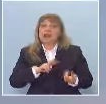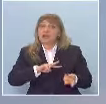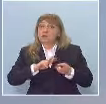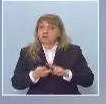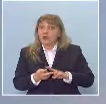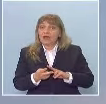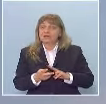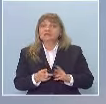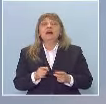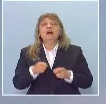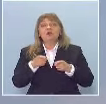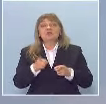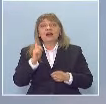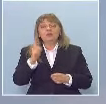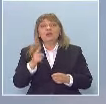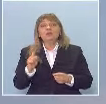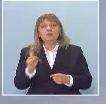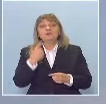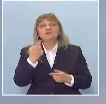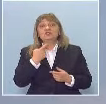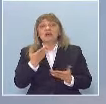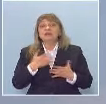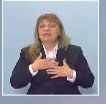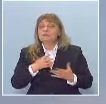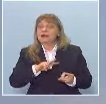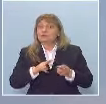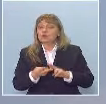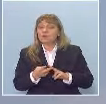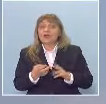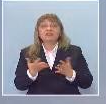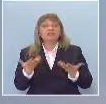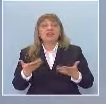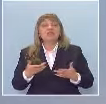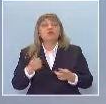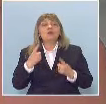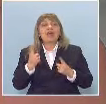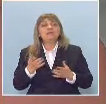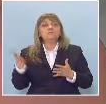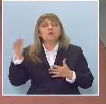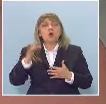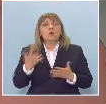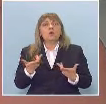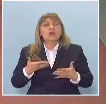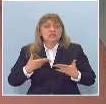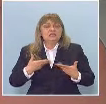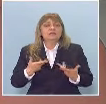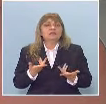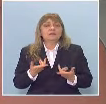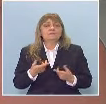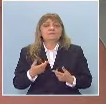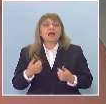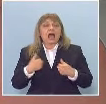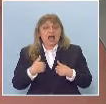искахте първоначално и след този опит, след година и половина, има ли промяна? На какво най-много държите в преподаването и обучението на ученици?